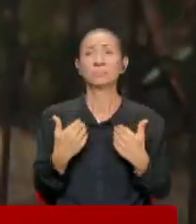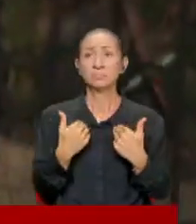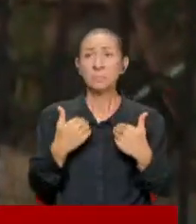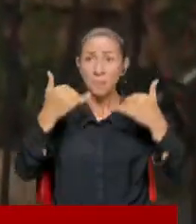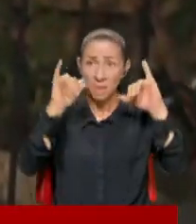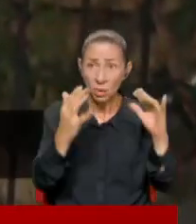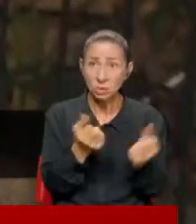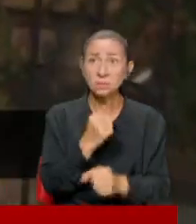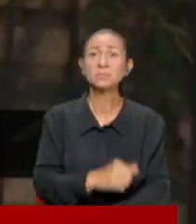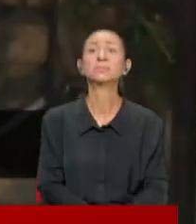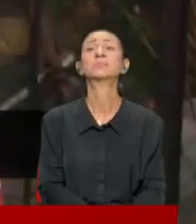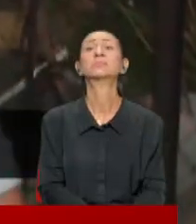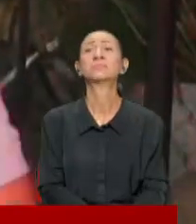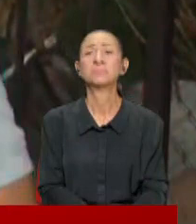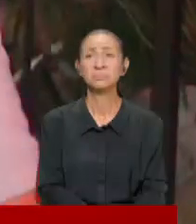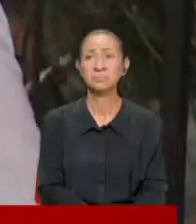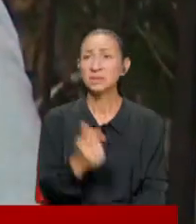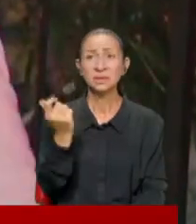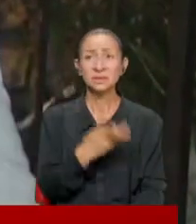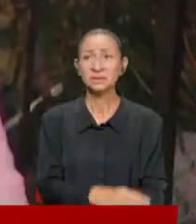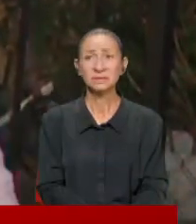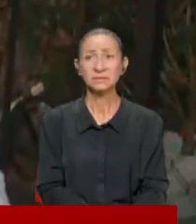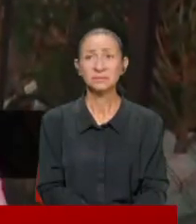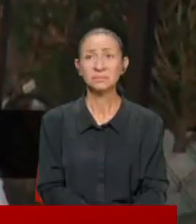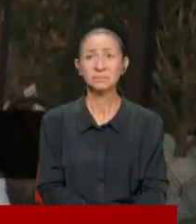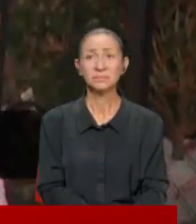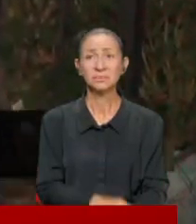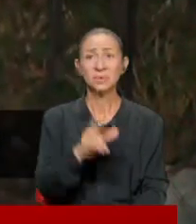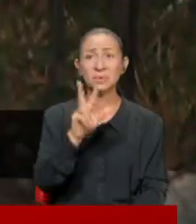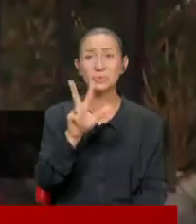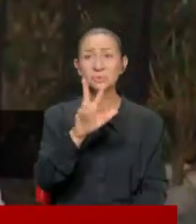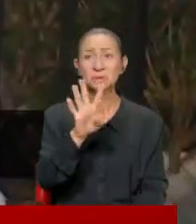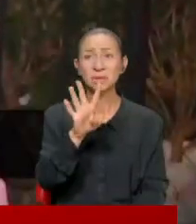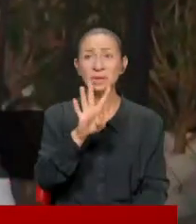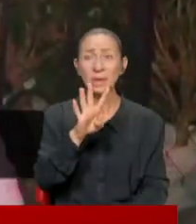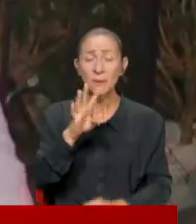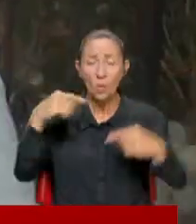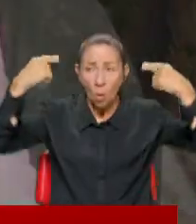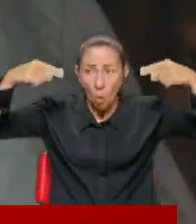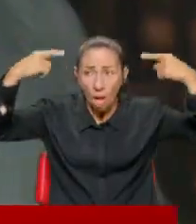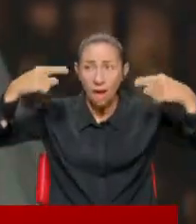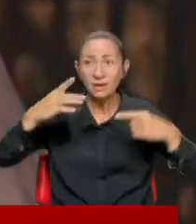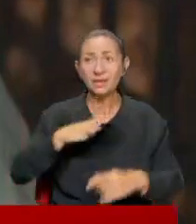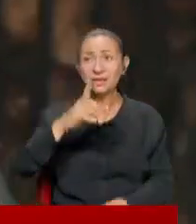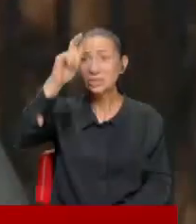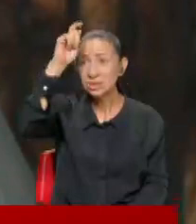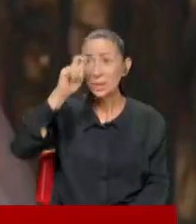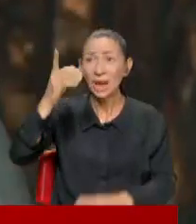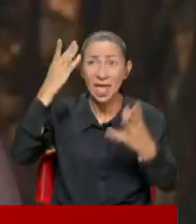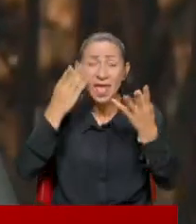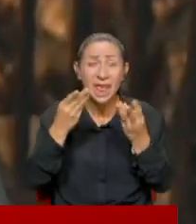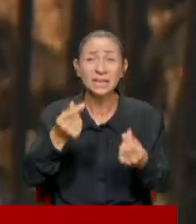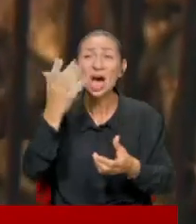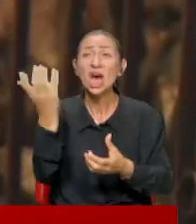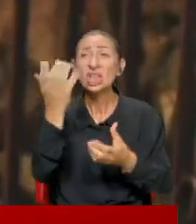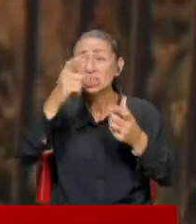Hayvanları kurtarabildiniz mi? Kaç tane? 35-40 tane falan oğlak vardı. Başındaki şapka eridi